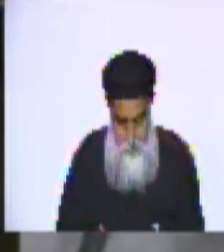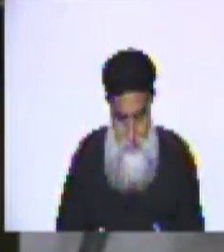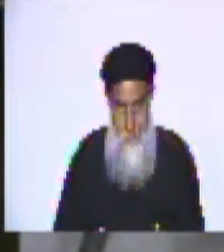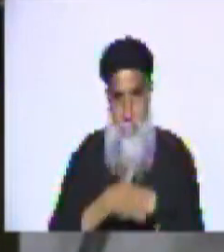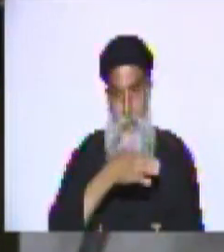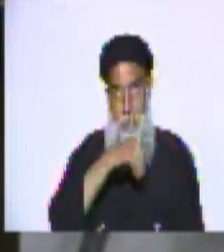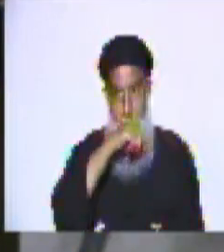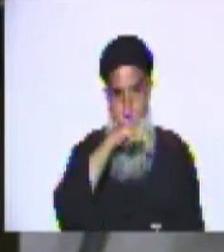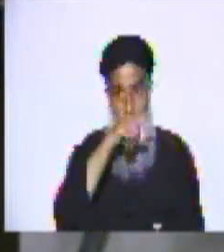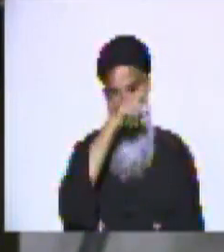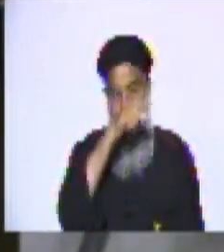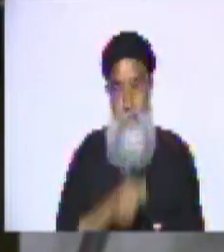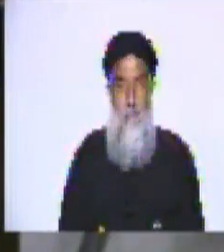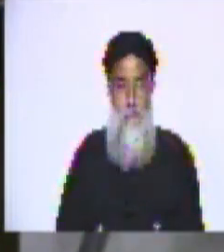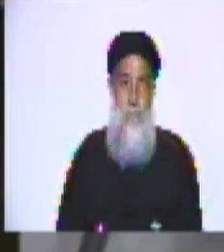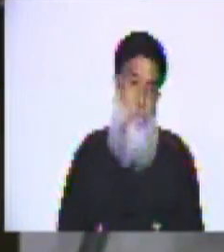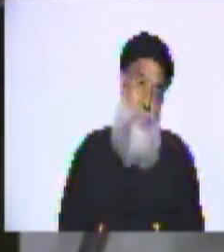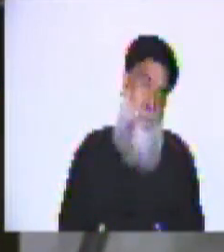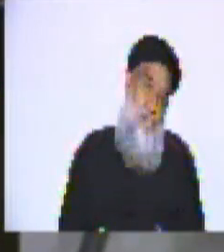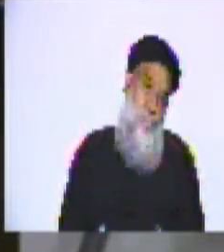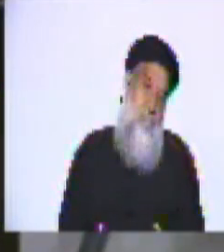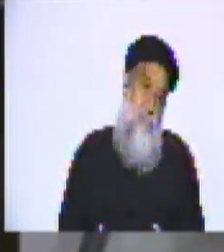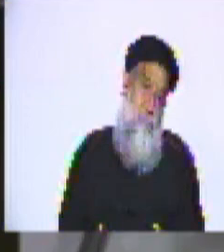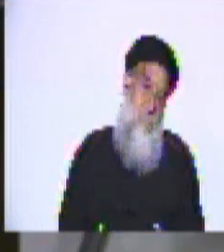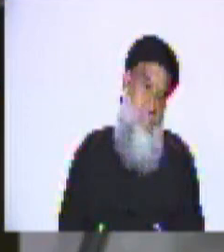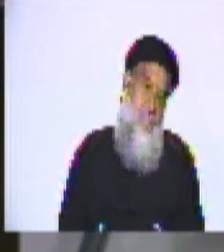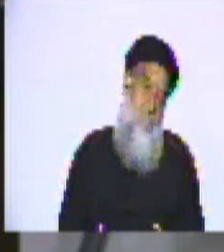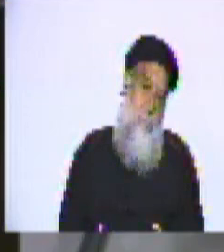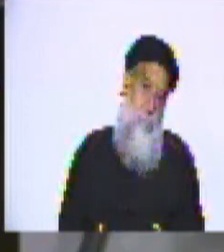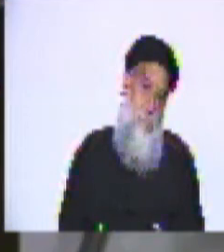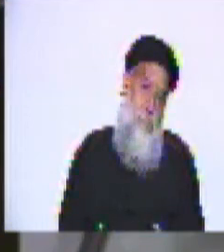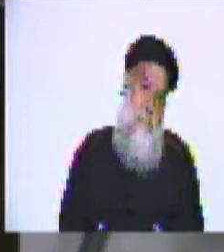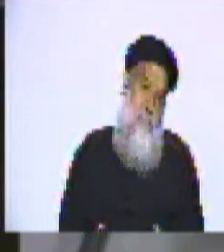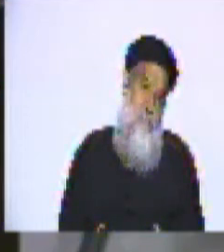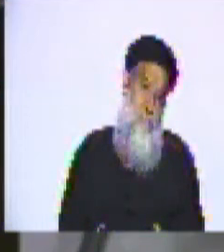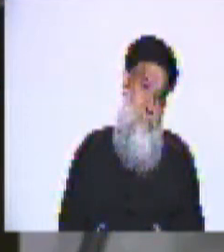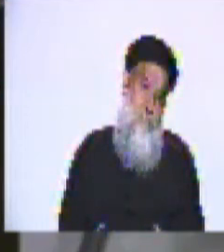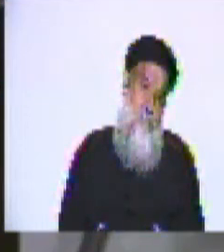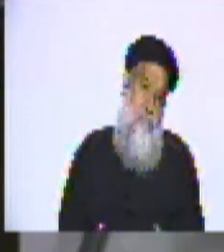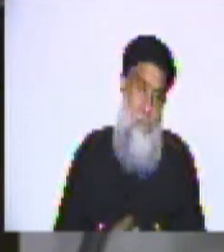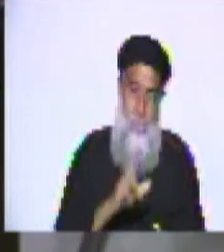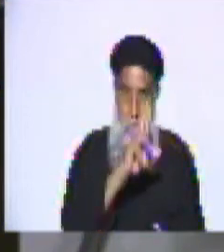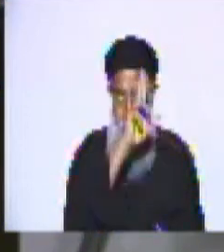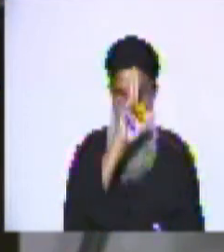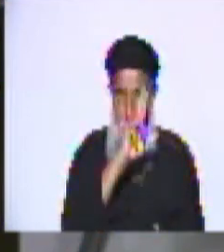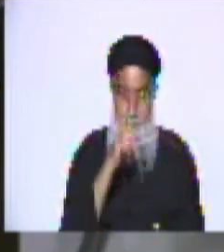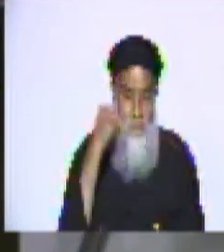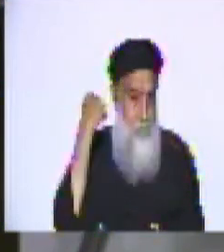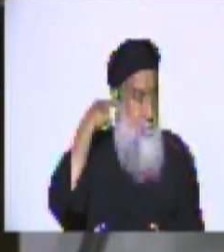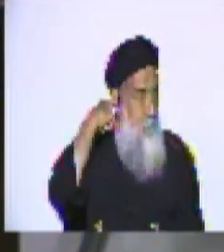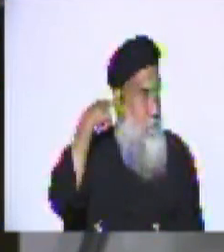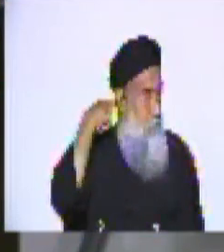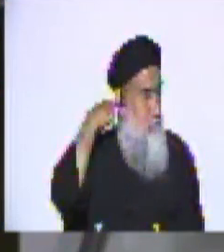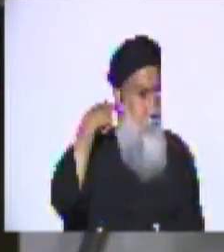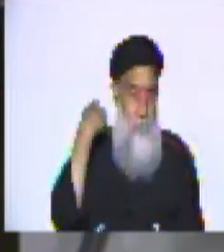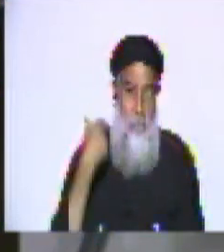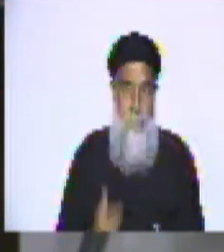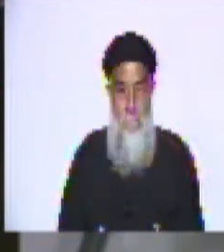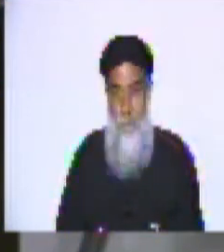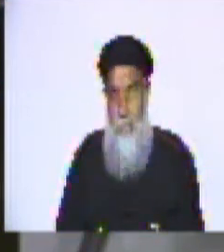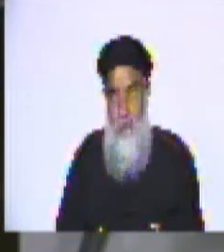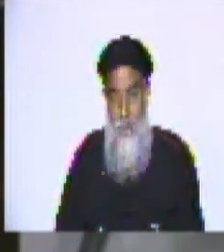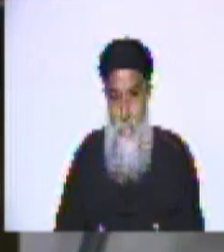أهلا بحضرتك. جابتك. أنا كنت عايزة بس أسأل، يعني إن أنا مثلا لما بمجي